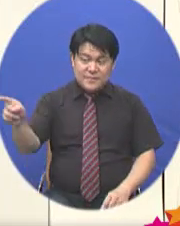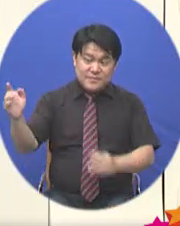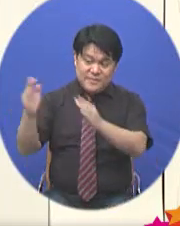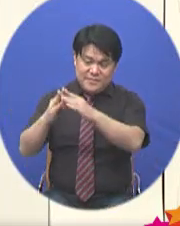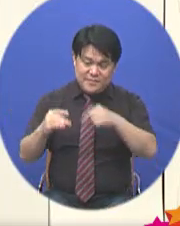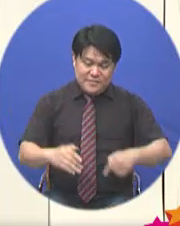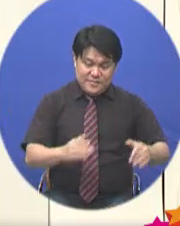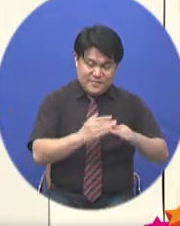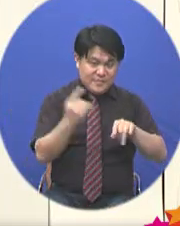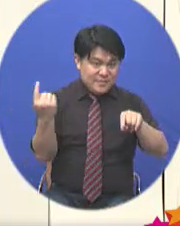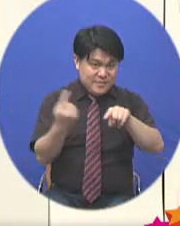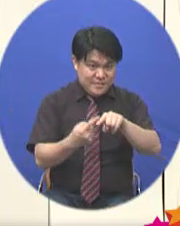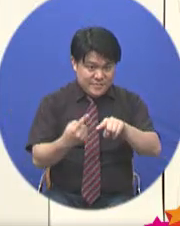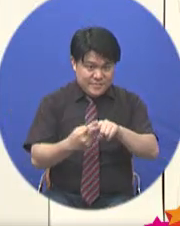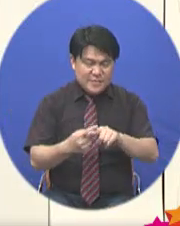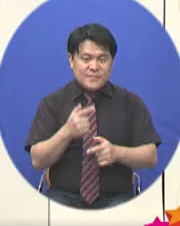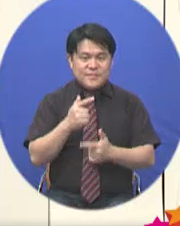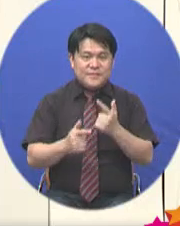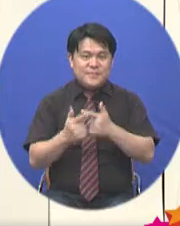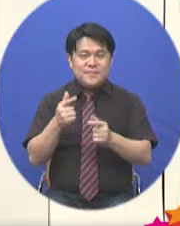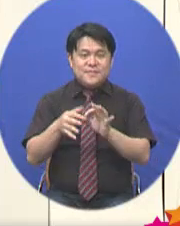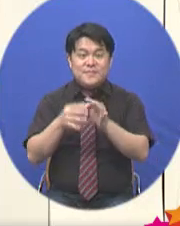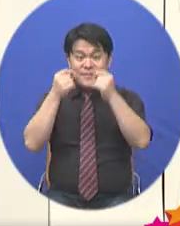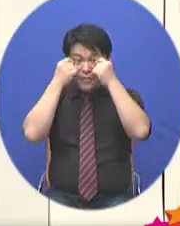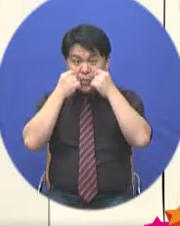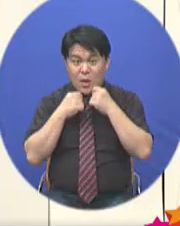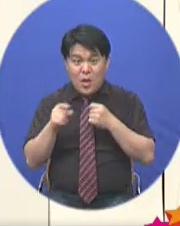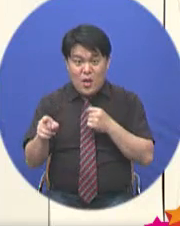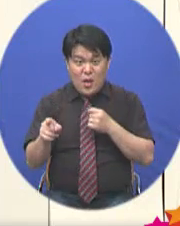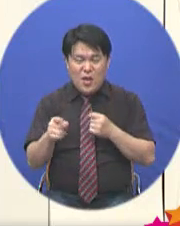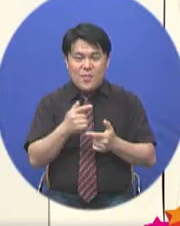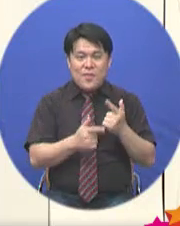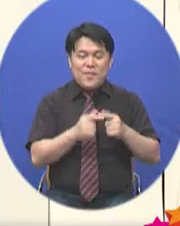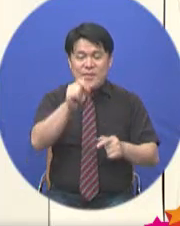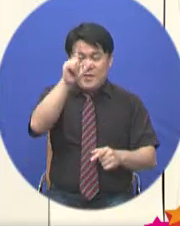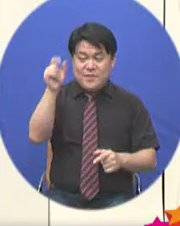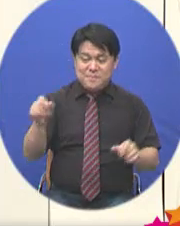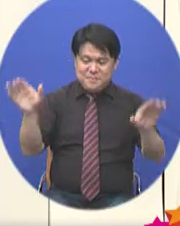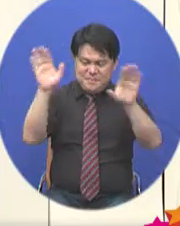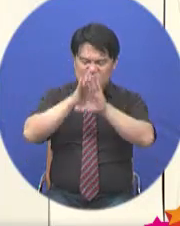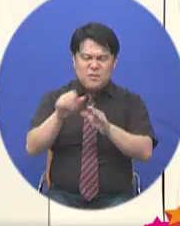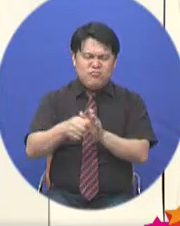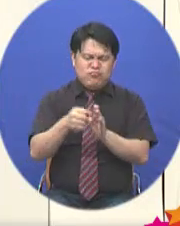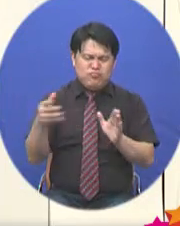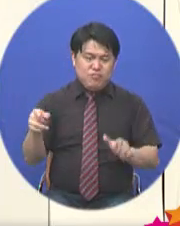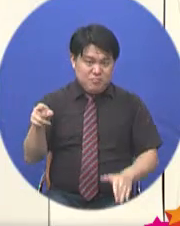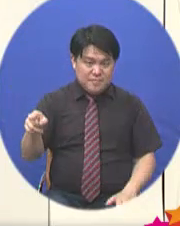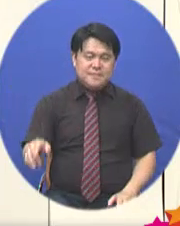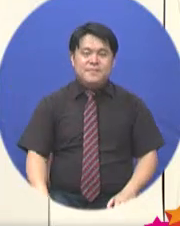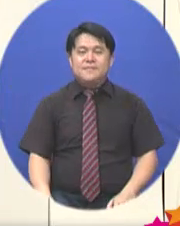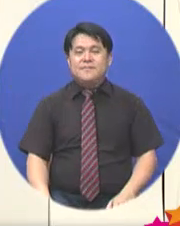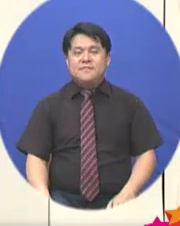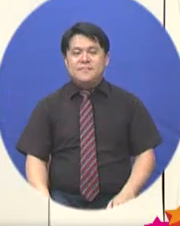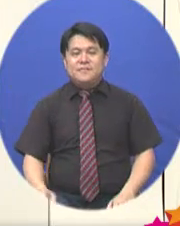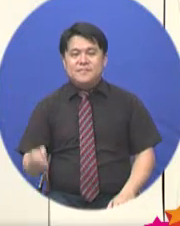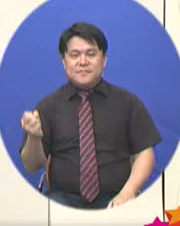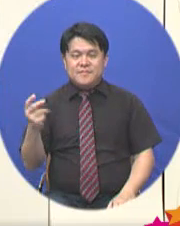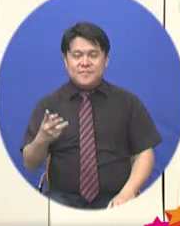거기도 항구다. 집. 목포의 눈물 참. 어? 목포의 달밤. 목포가 또 아주 유명한 곳이잖아요.